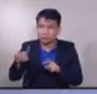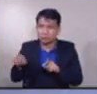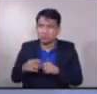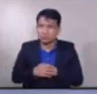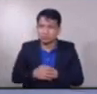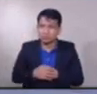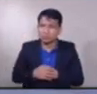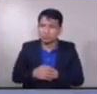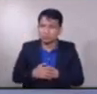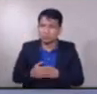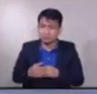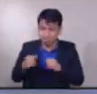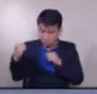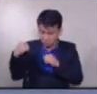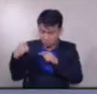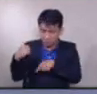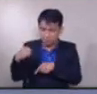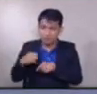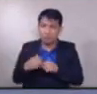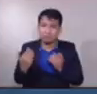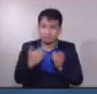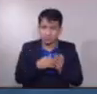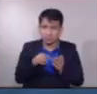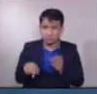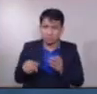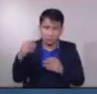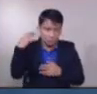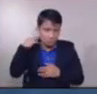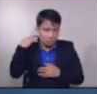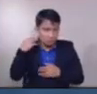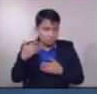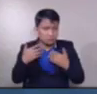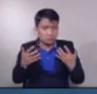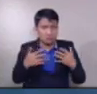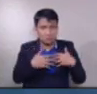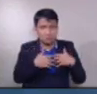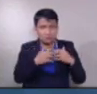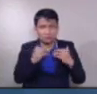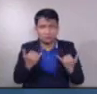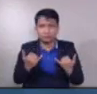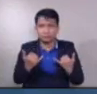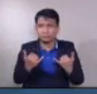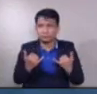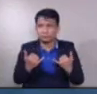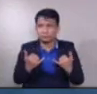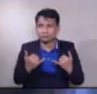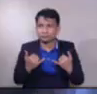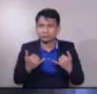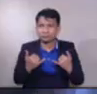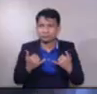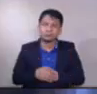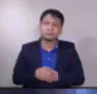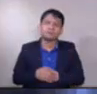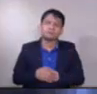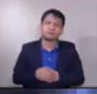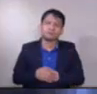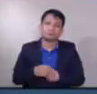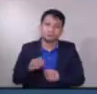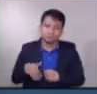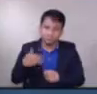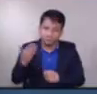dyan? Kasi, again, no, yung Mindanao, ang sinasabi nila, ngayon may BARM na dyan. No? Mm-hmm.